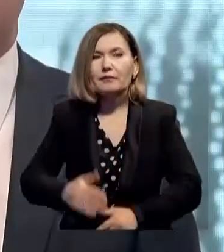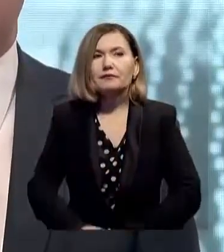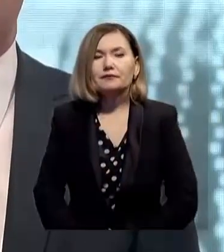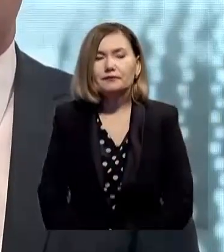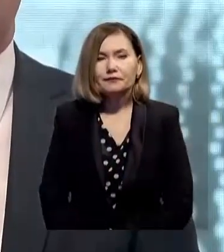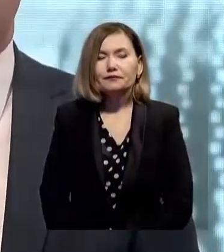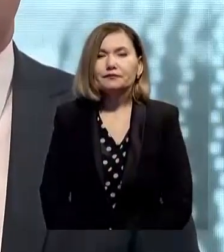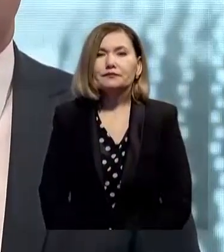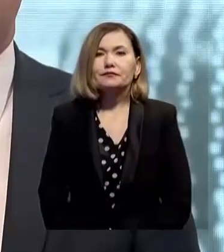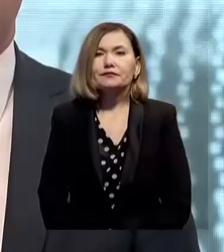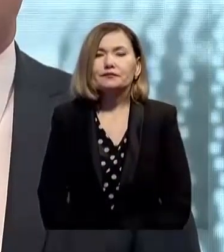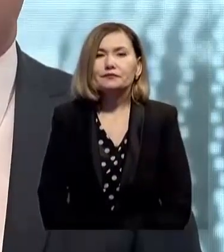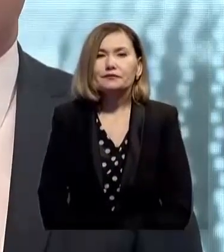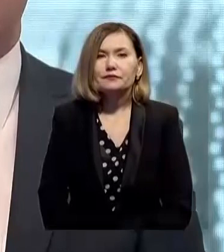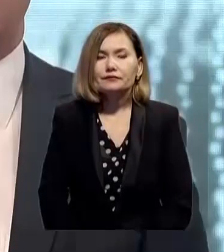Шартарап айдарында.